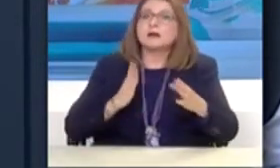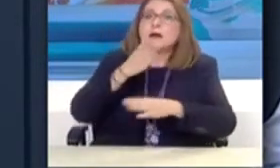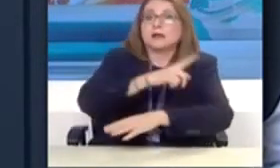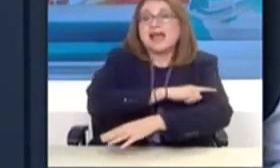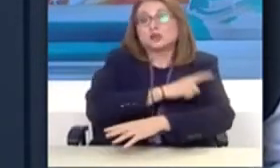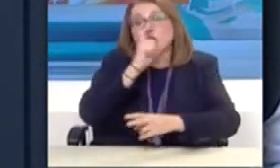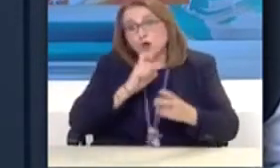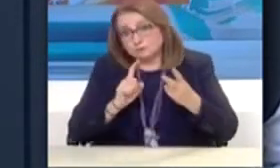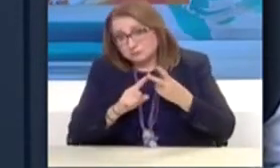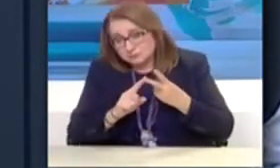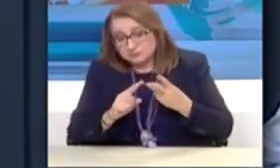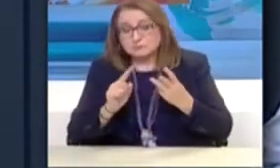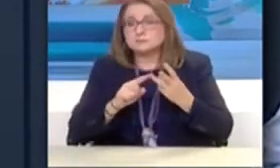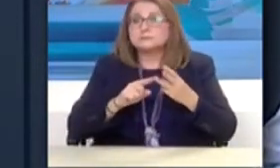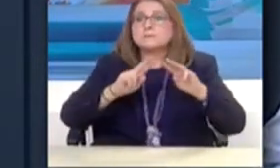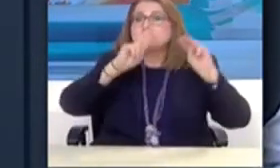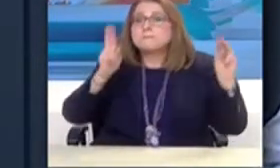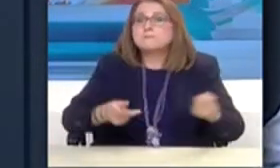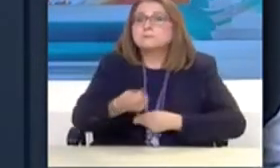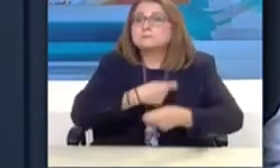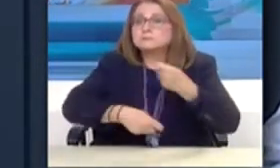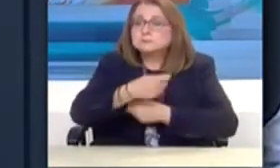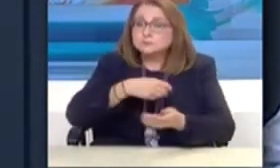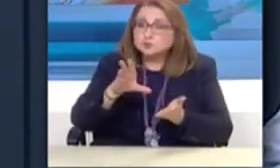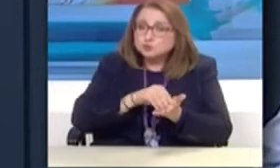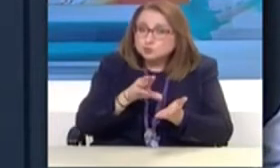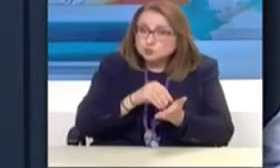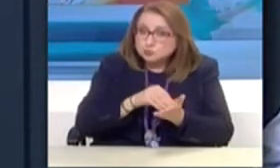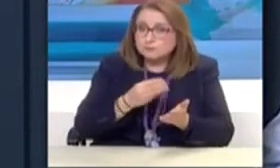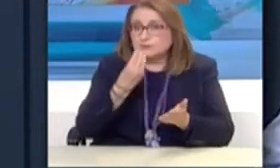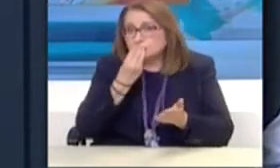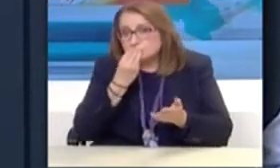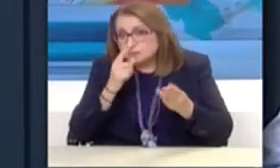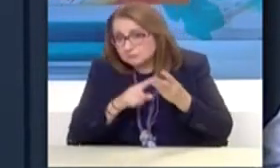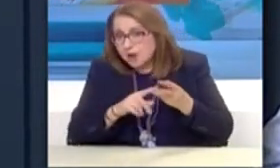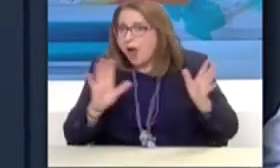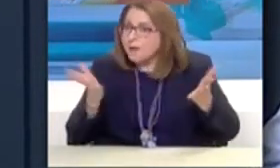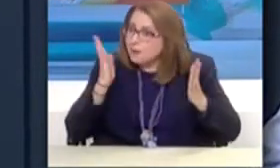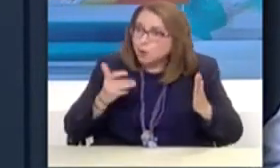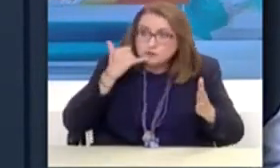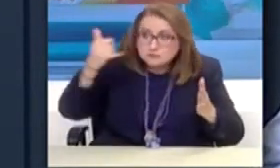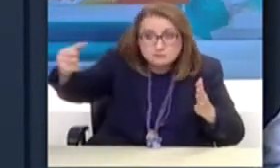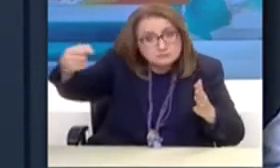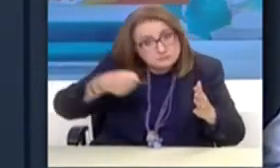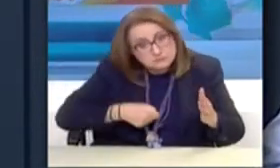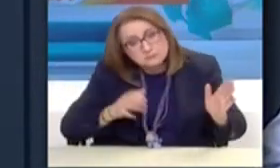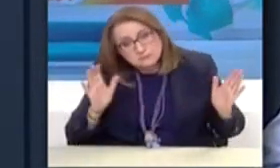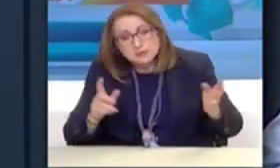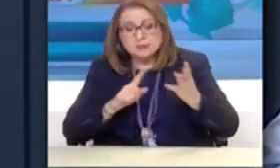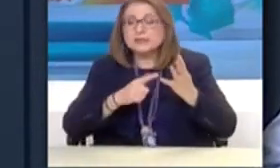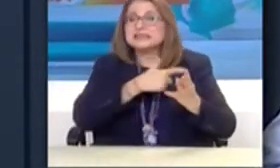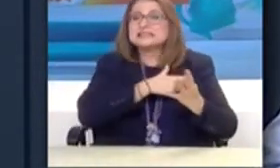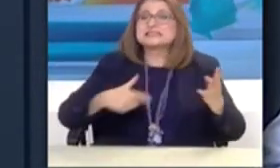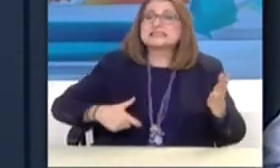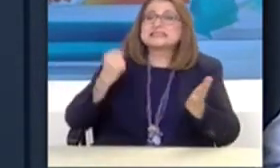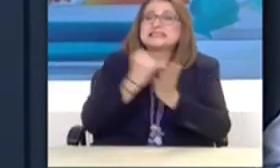γιατρό, μετάβαση σε κατάστημα προμηθειών τροφίμων όπου δεν είναι δυνατή η αποστολή τους, μετάβαση στο ταχυδρομείο για την